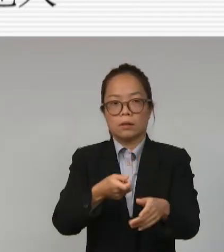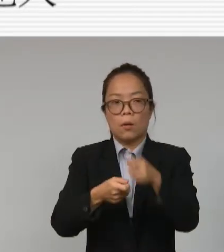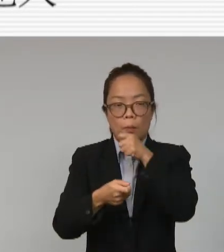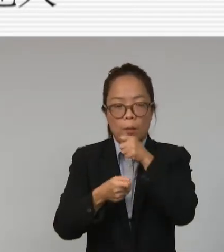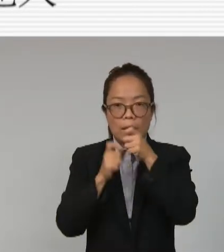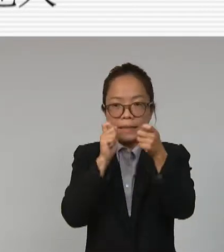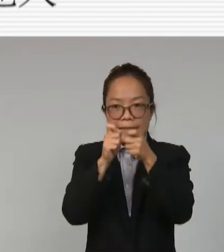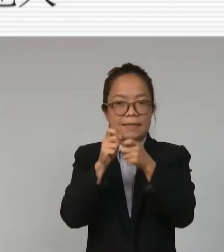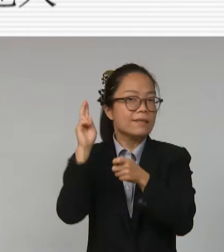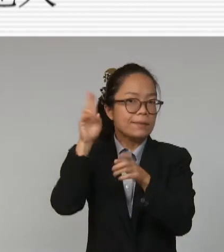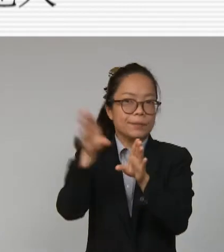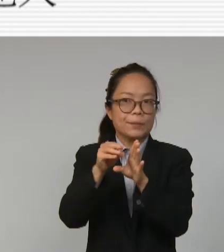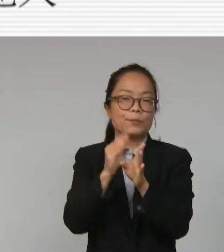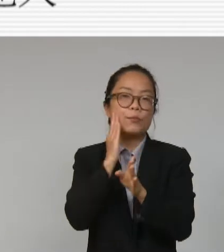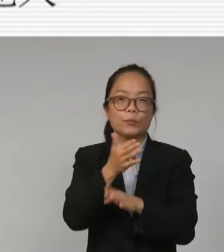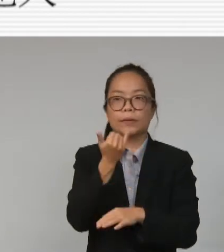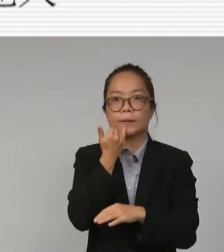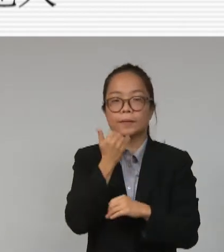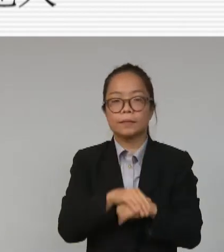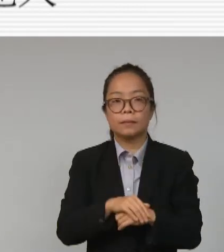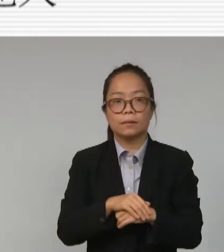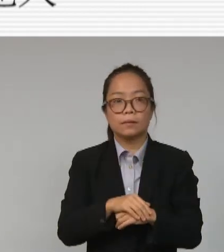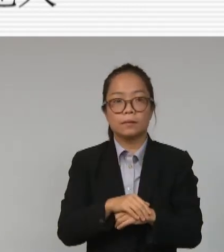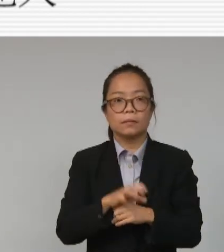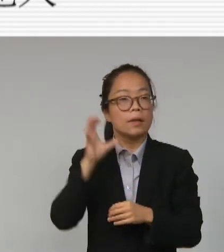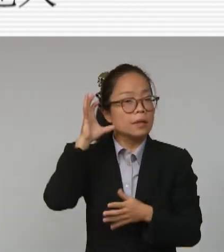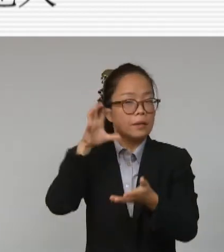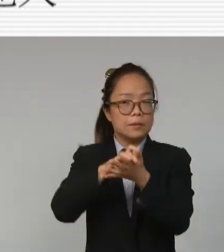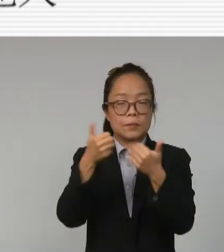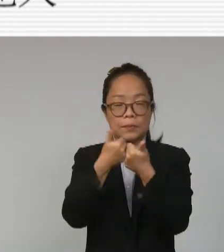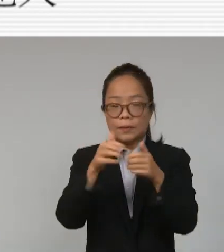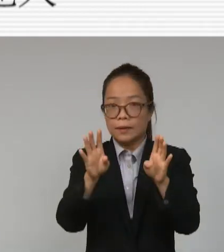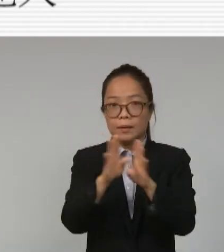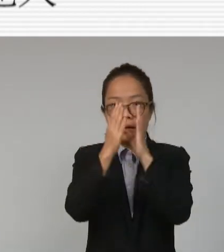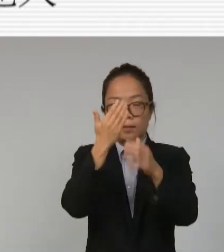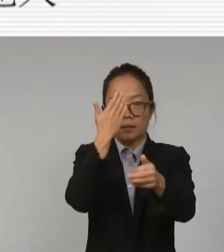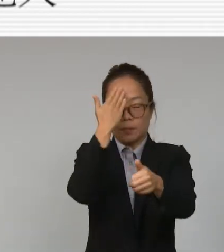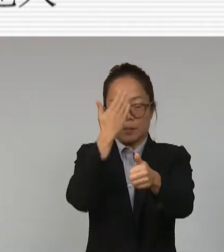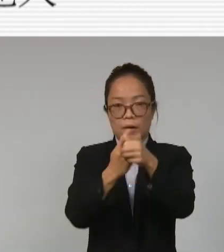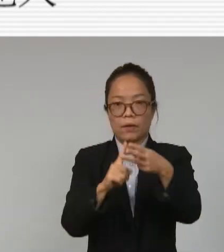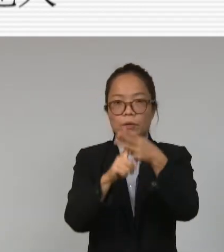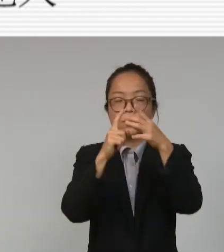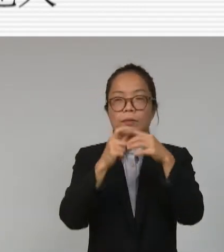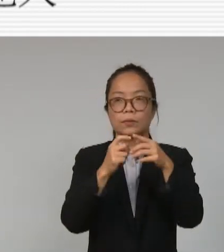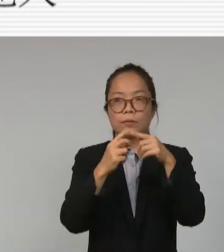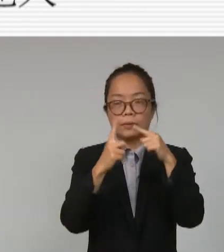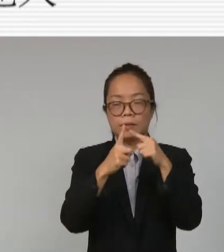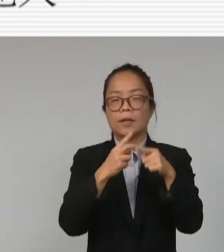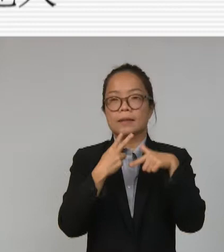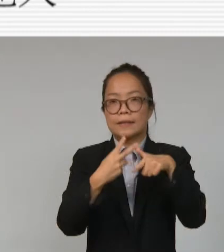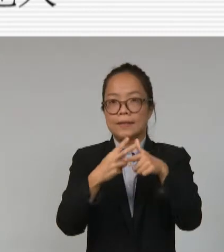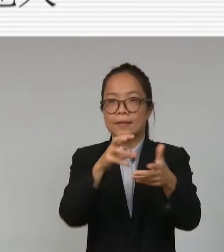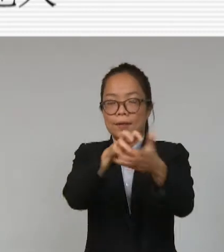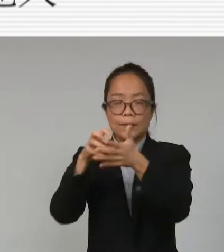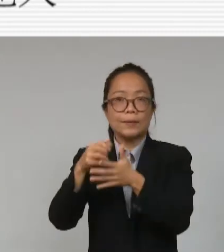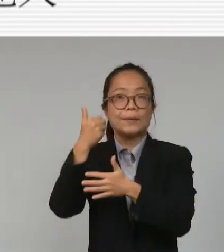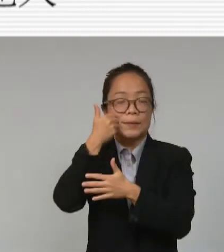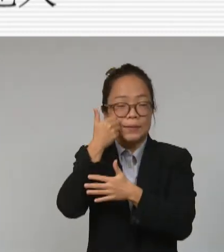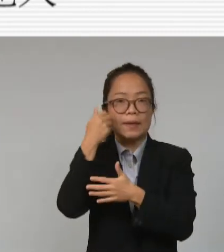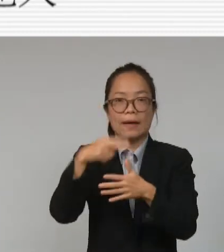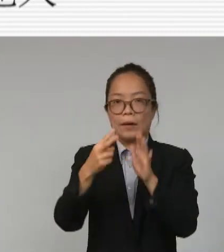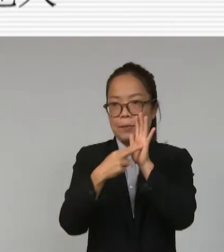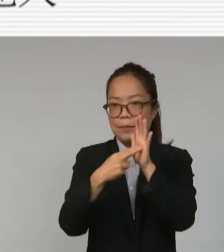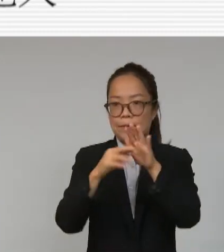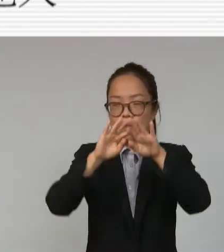风以利收音。听证会开始，请主持人介绍出席听证人员，并说明案